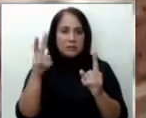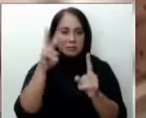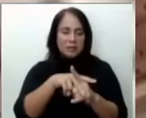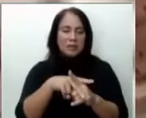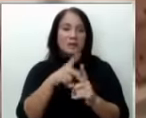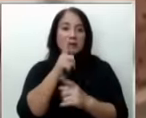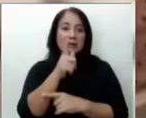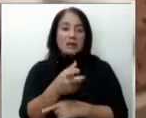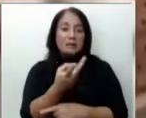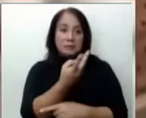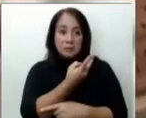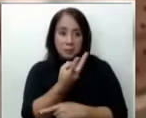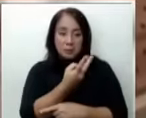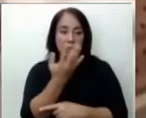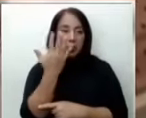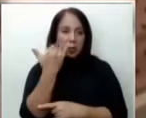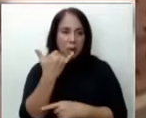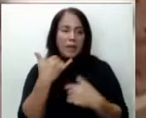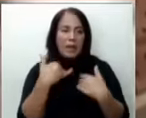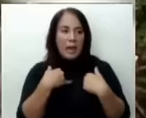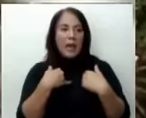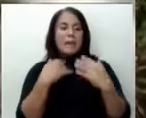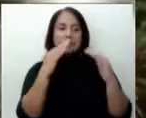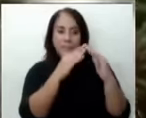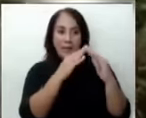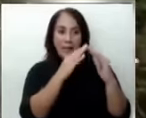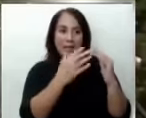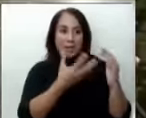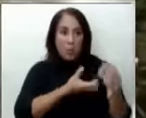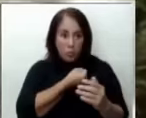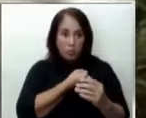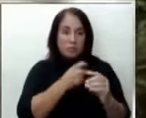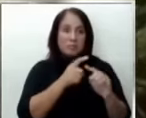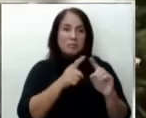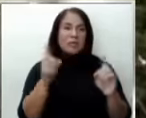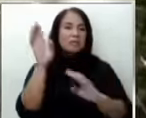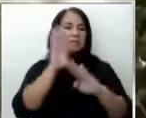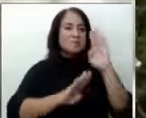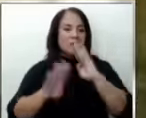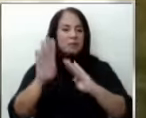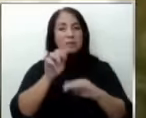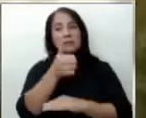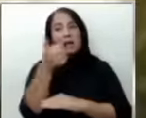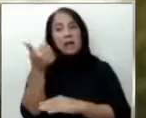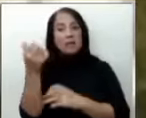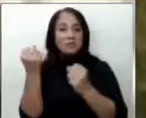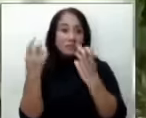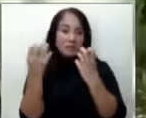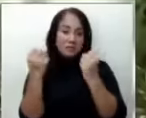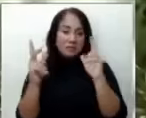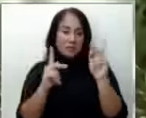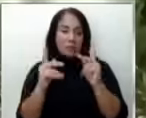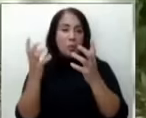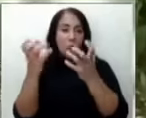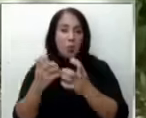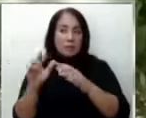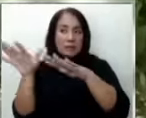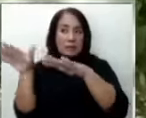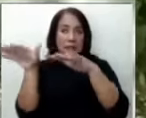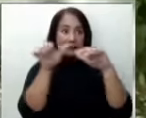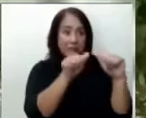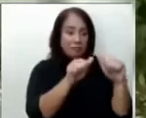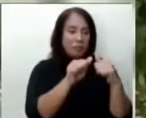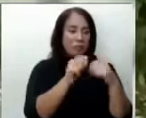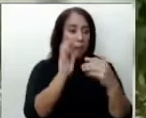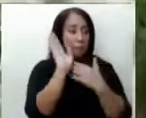bandal dahil may binalikan daw silang bahay sa baba. Pero problema ito para sa karamihan na gustong bumaba dahil wala na silang